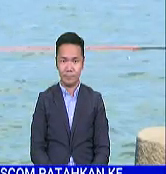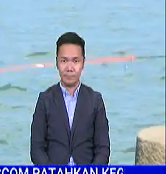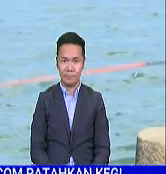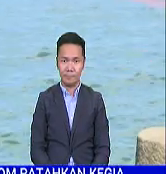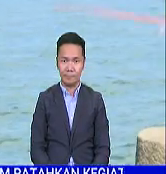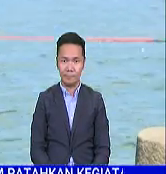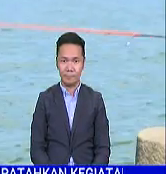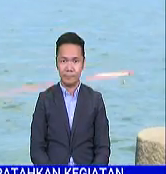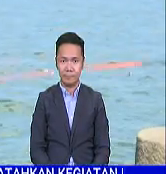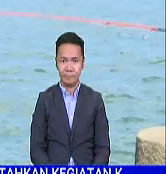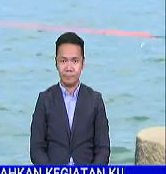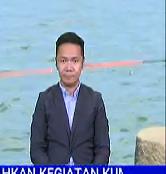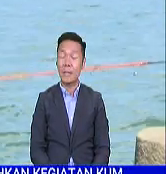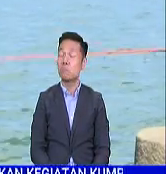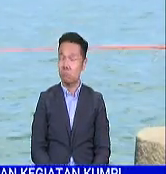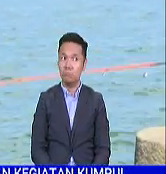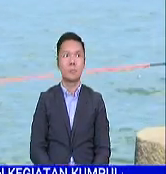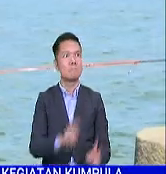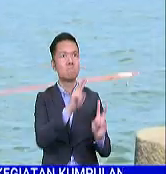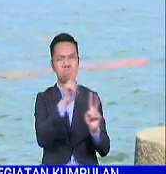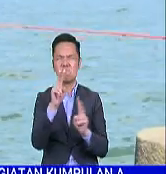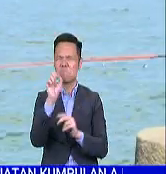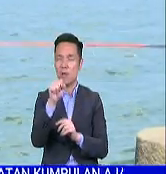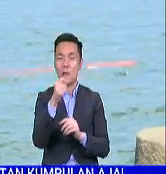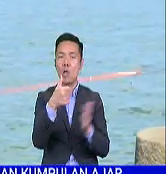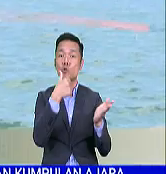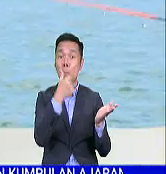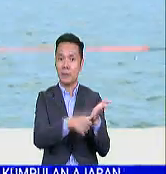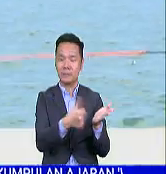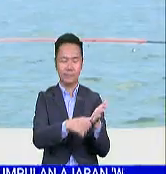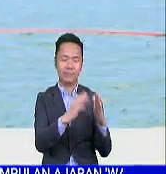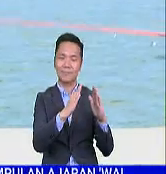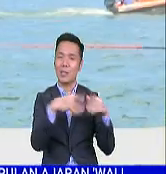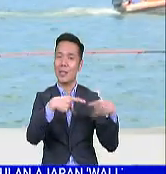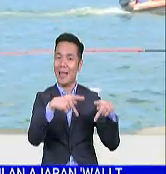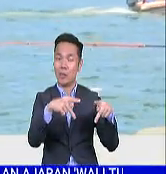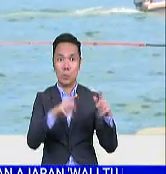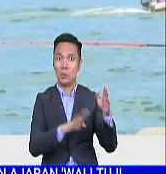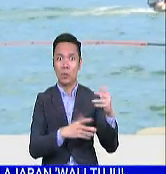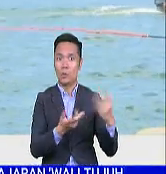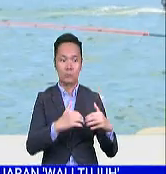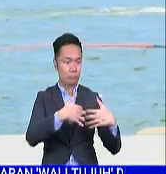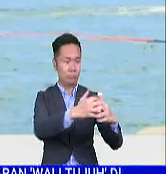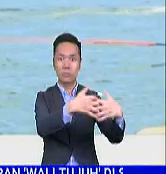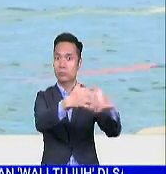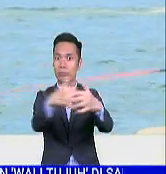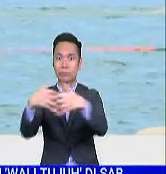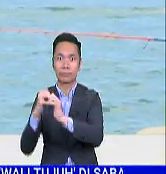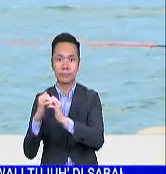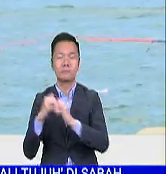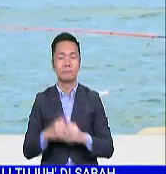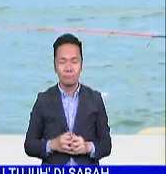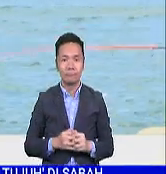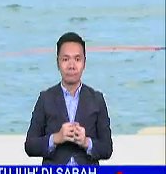Yang paling ketara adalah dari segi pembangunan lah. Seperti shopping mall pun semakin banyak. Saya berharap suatu hari